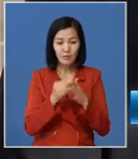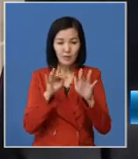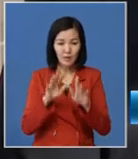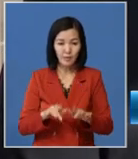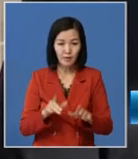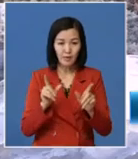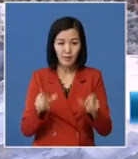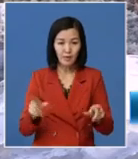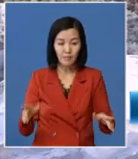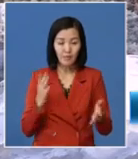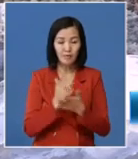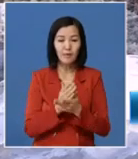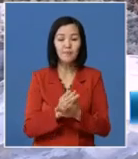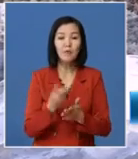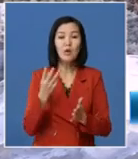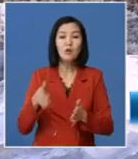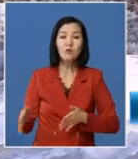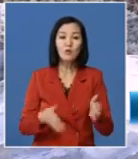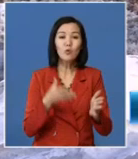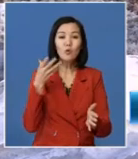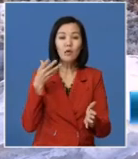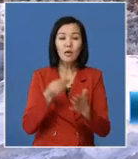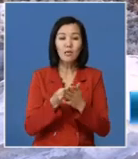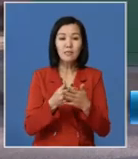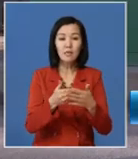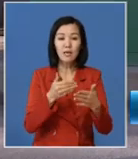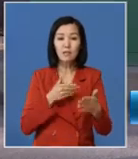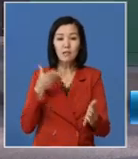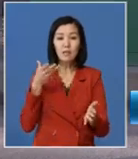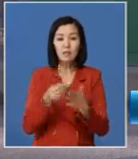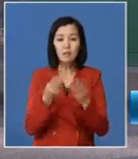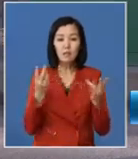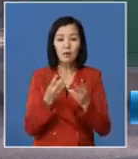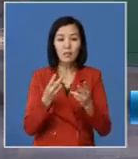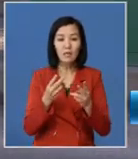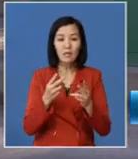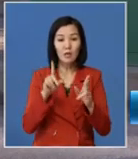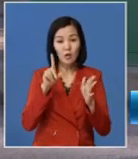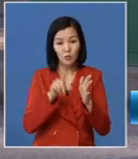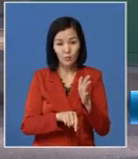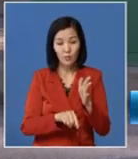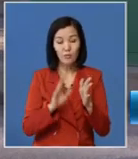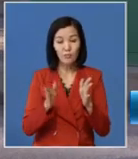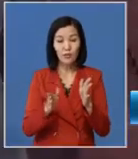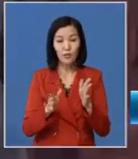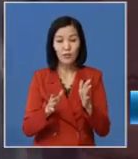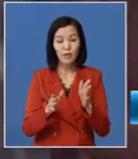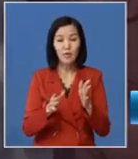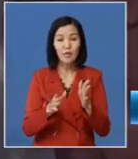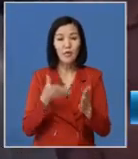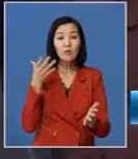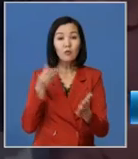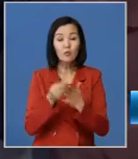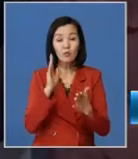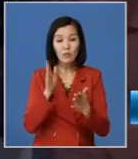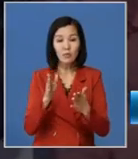көрсетіп жазып жатырмыз. Жолақысын жолға шықпай тұрып алдын ала төлесеңіз тариф екі есе арзан болмақ. Ол дегенім, өткізу пунктіне келіп төлем жасайтын